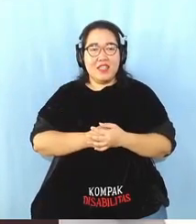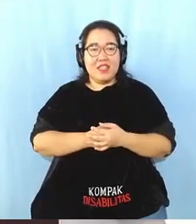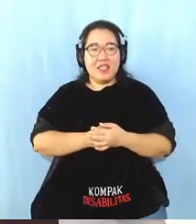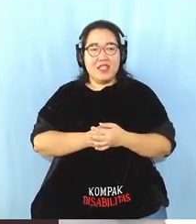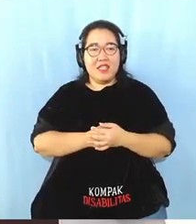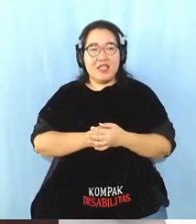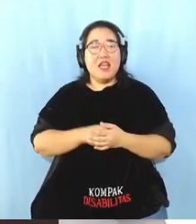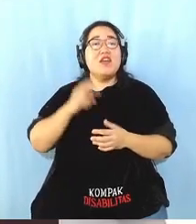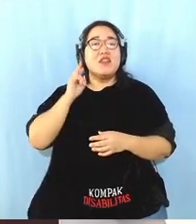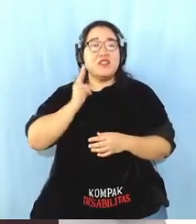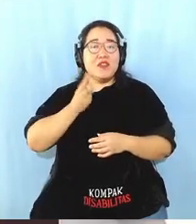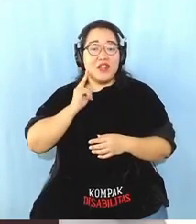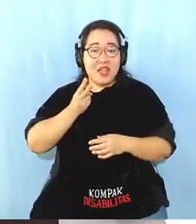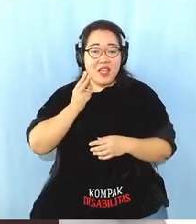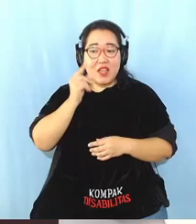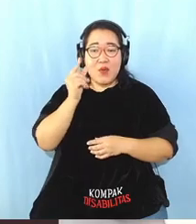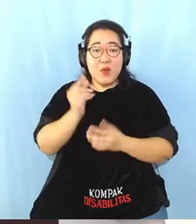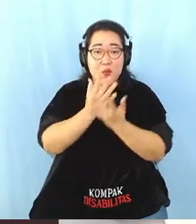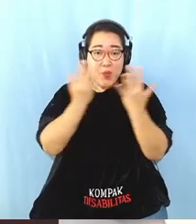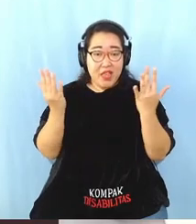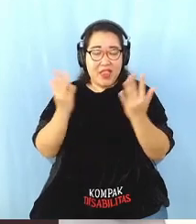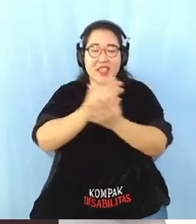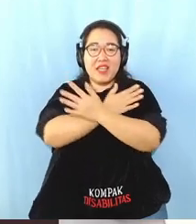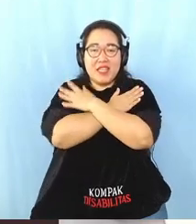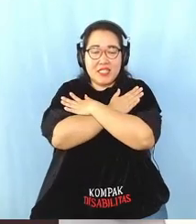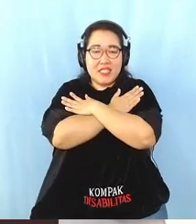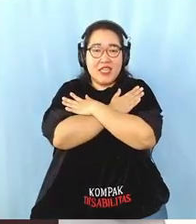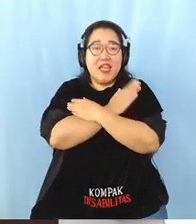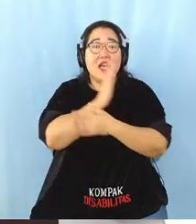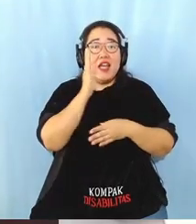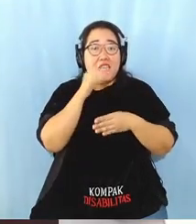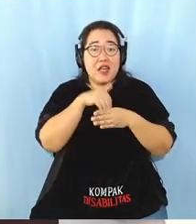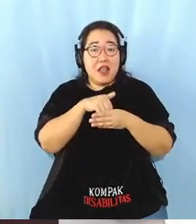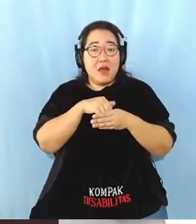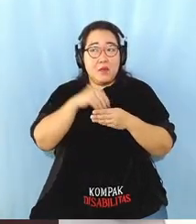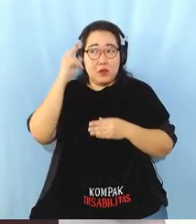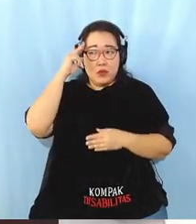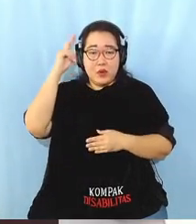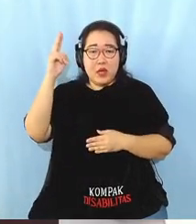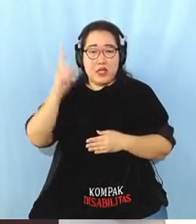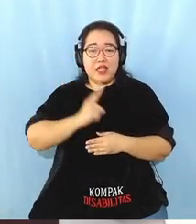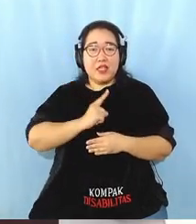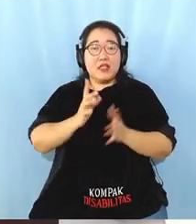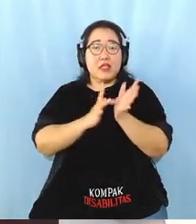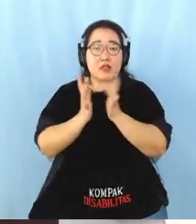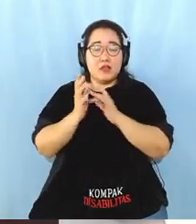Saudara-saudari umat sekalian yang saya kasihi dalam Tuhan kita Yesus Kristus.